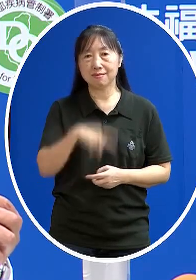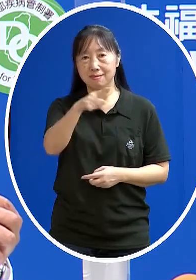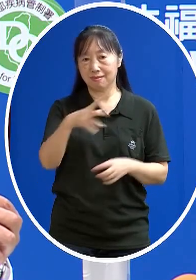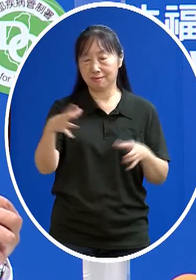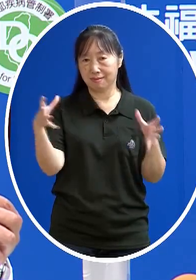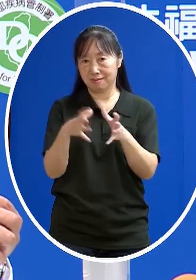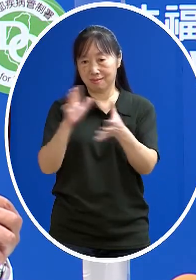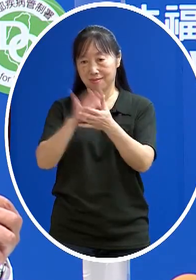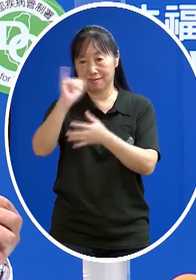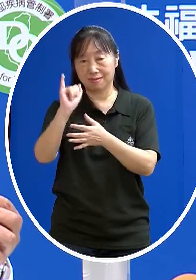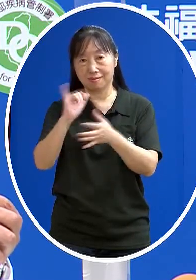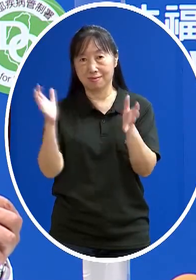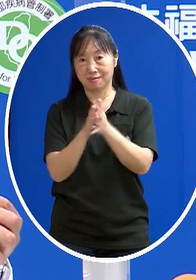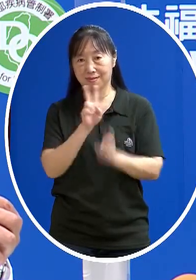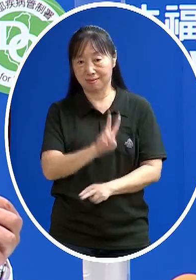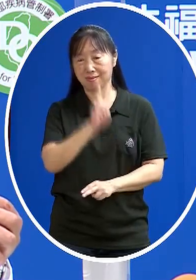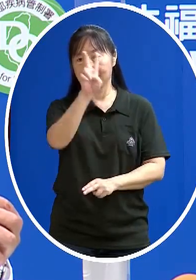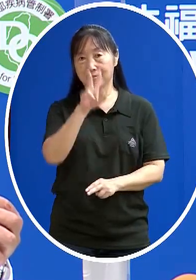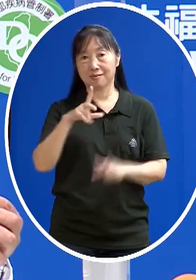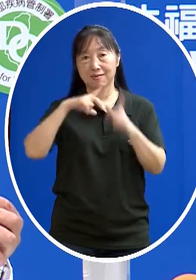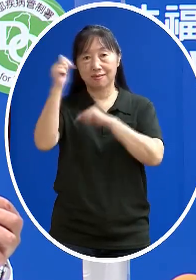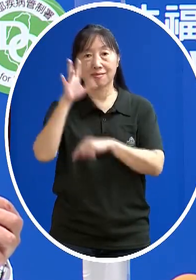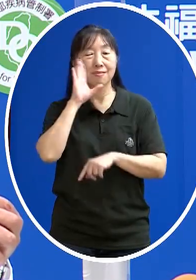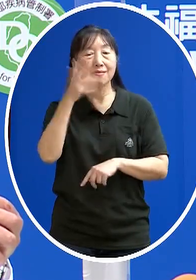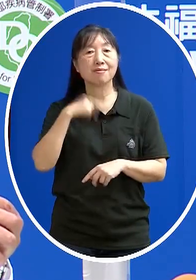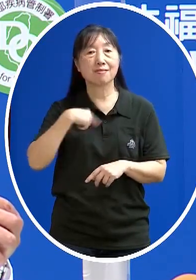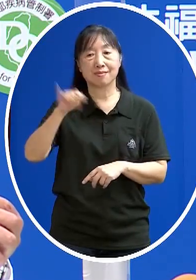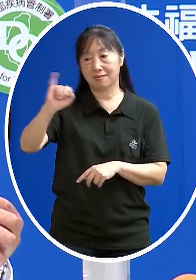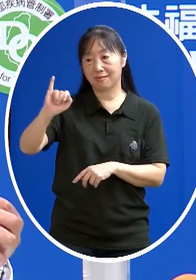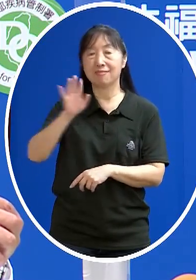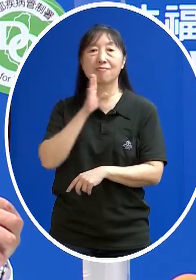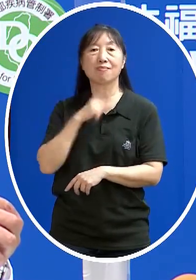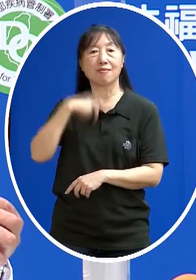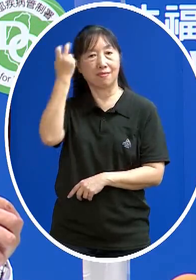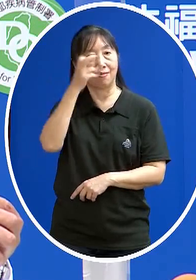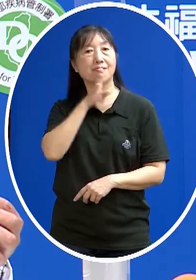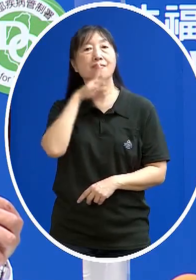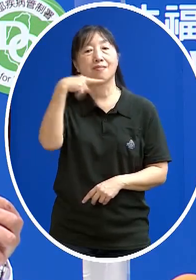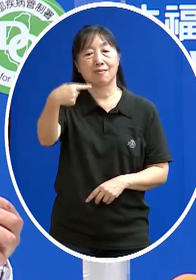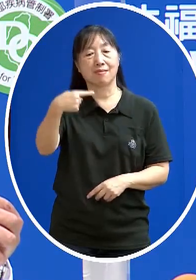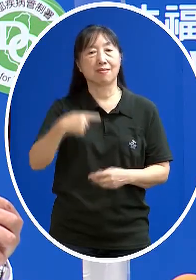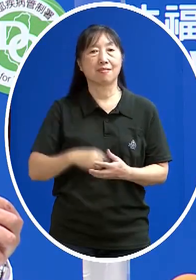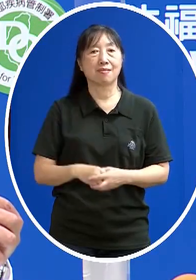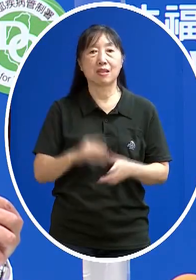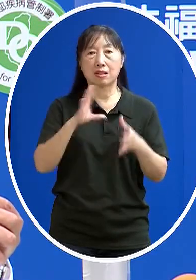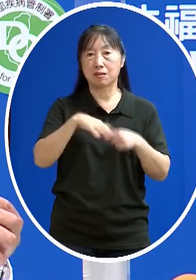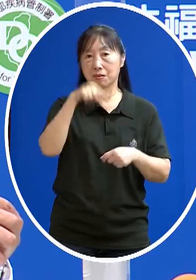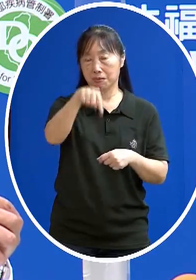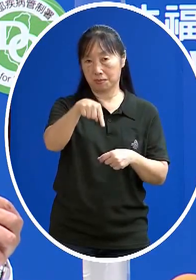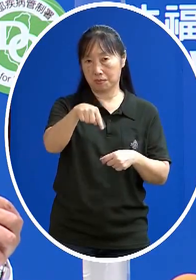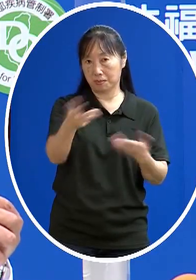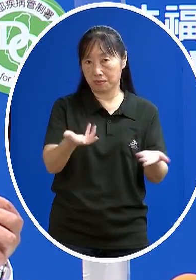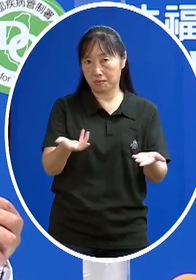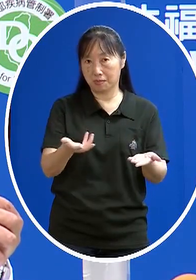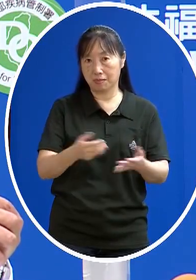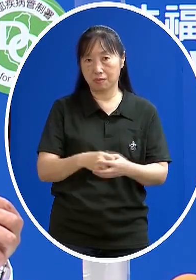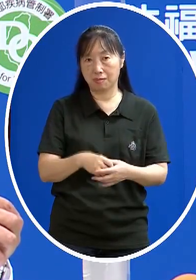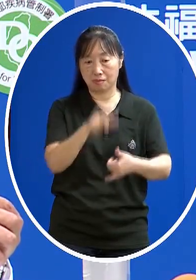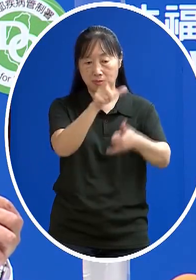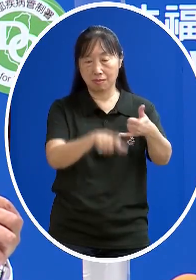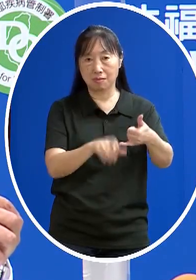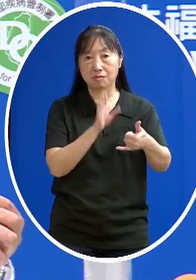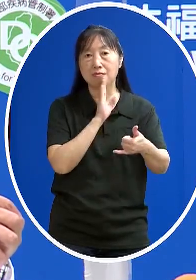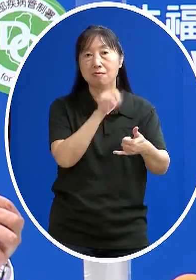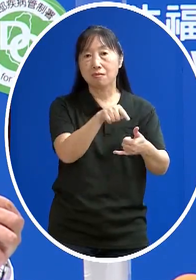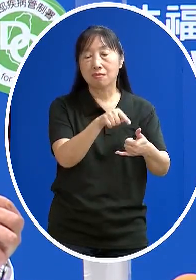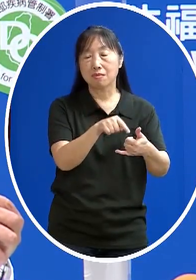女友泰国的检验的结果也是阴性。好，所以基本上这个案子大概是否是一个阳